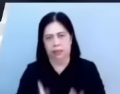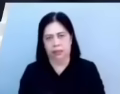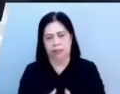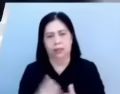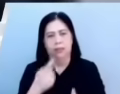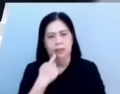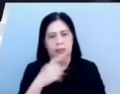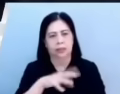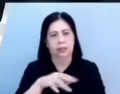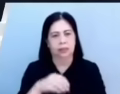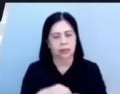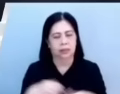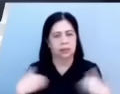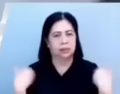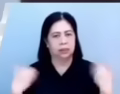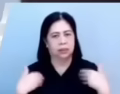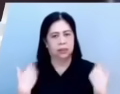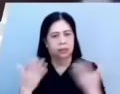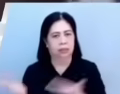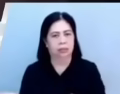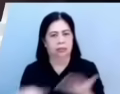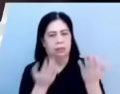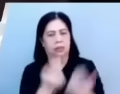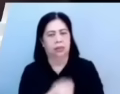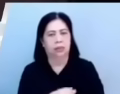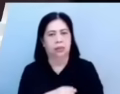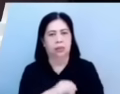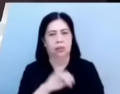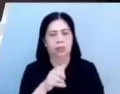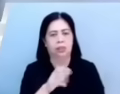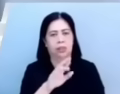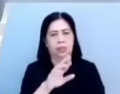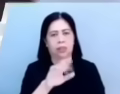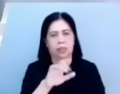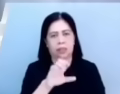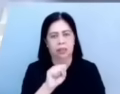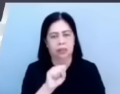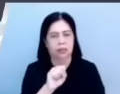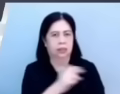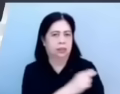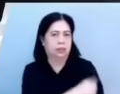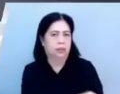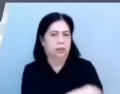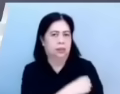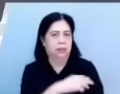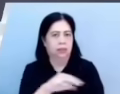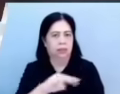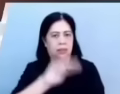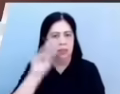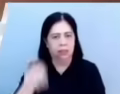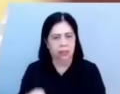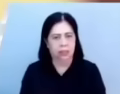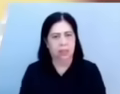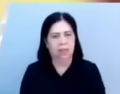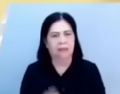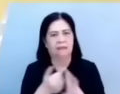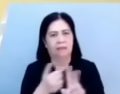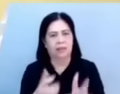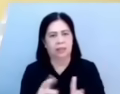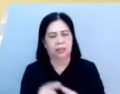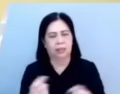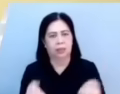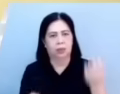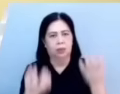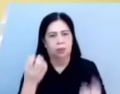mga menor de edad na dinala sa Jose R. Reyes Memorial Medical Center sa Maynila na biktima ng paputok. Meron